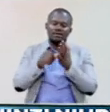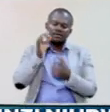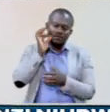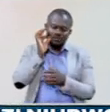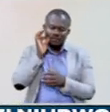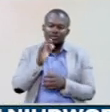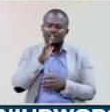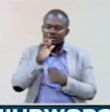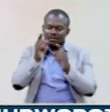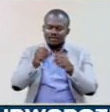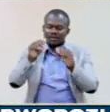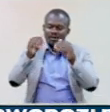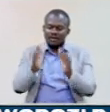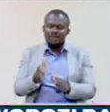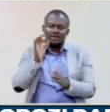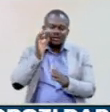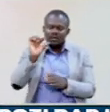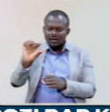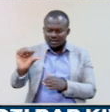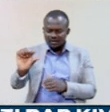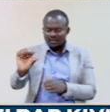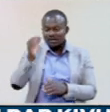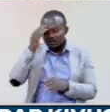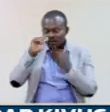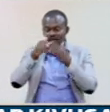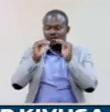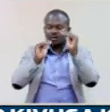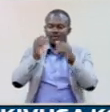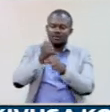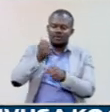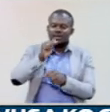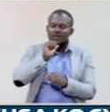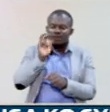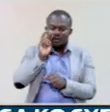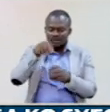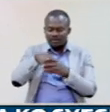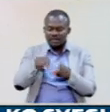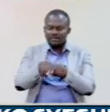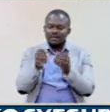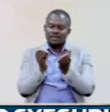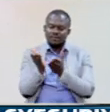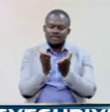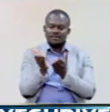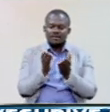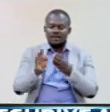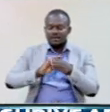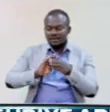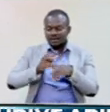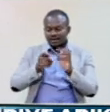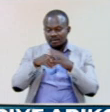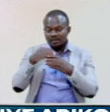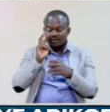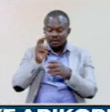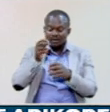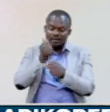ku bahinzi, imbuto zikaba nkeya kuko urwego rw'abikorera ntago rwabibonagamo nka business, ariko ubu ndabona urwego